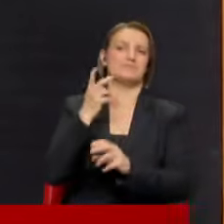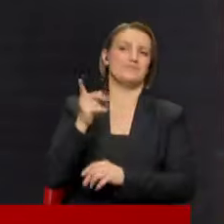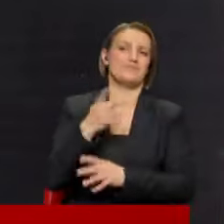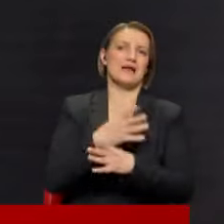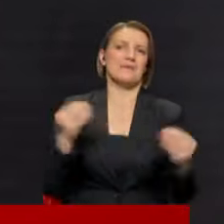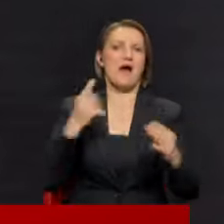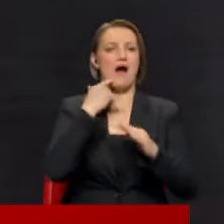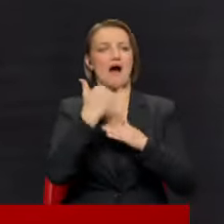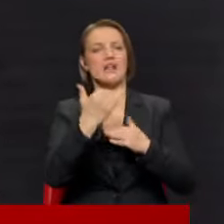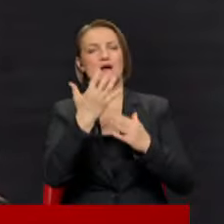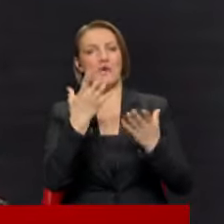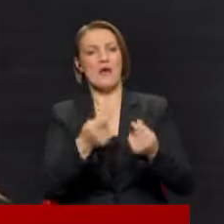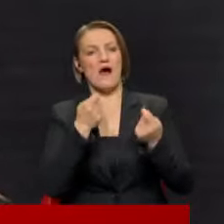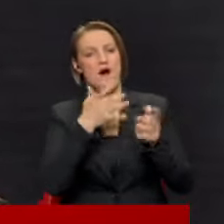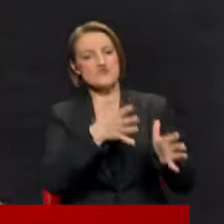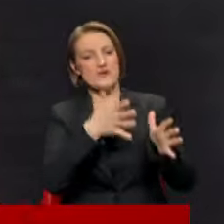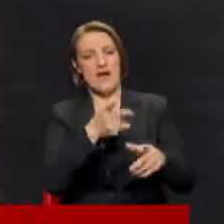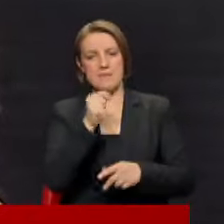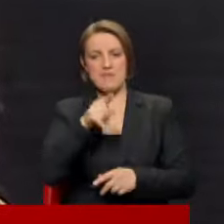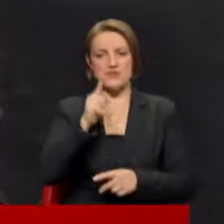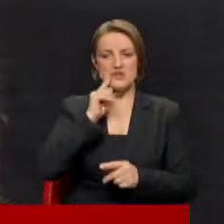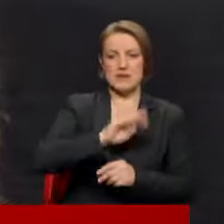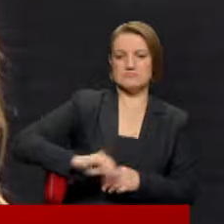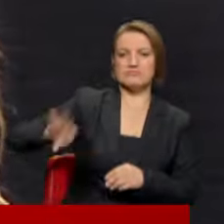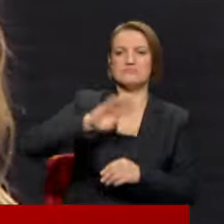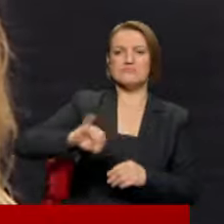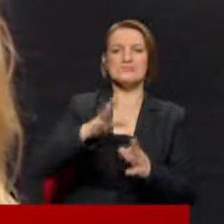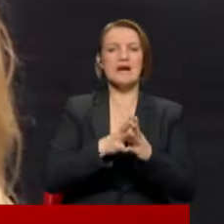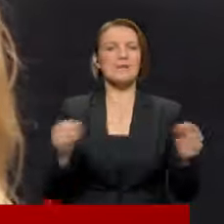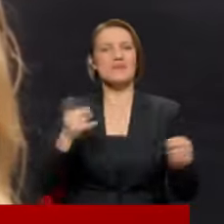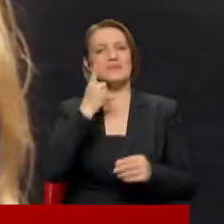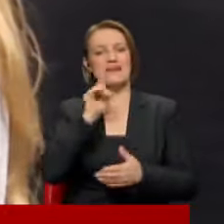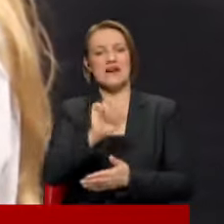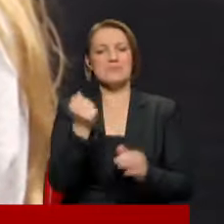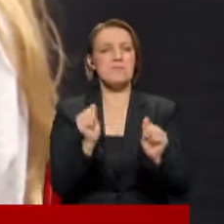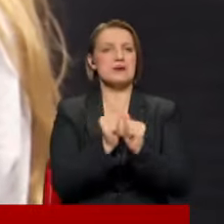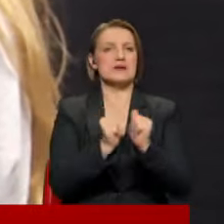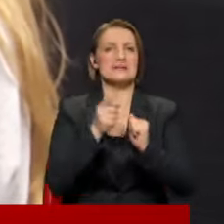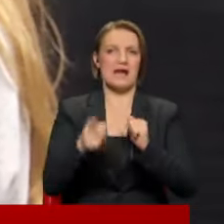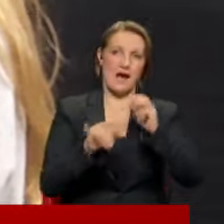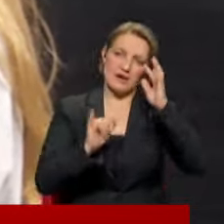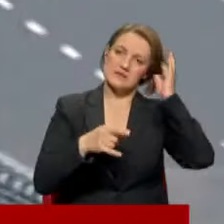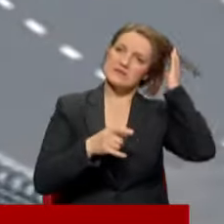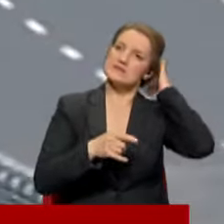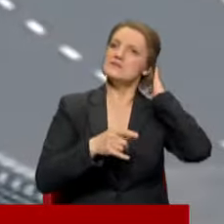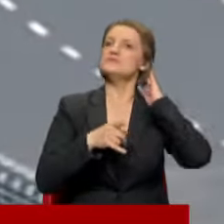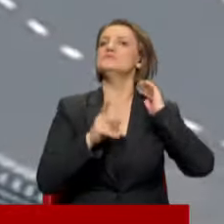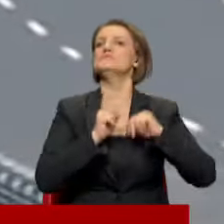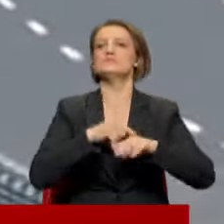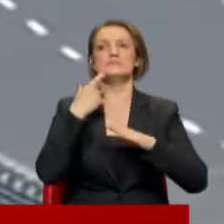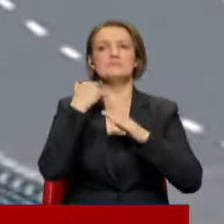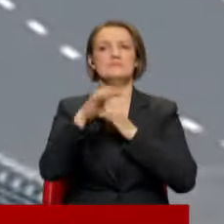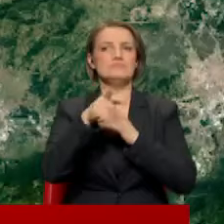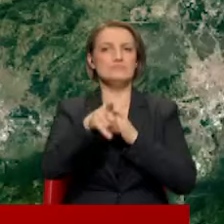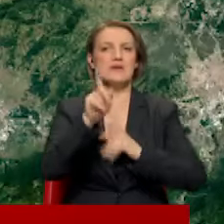söylenebilir halk için olan harcanacak para bu kişilere gittiği için kaybeden devlet hazinesi ile beraber de aynı zamanda halktır Osmangazi